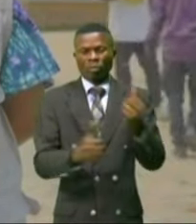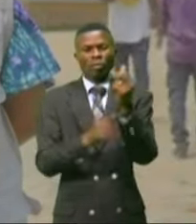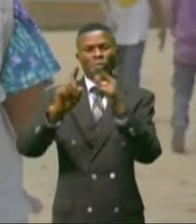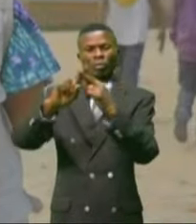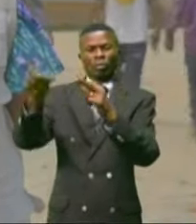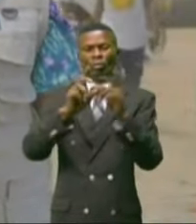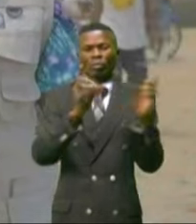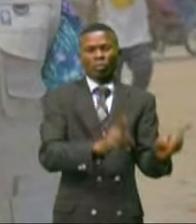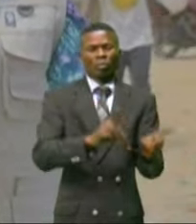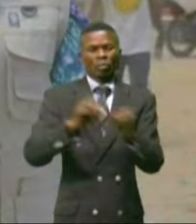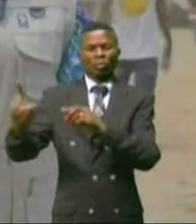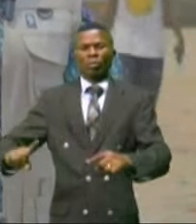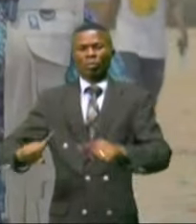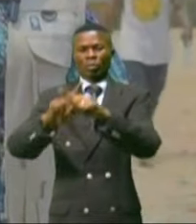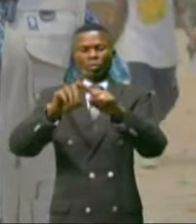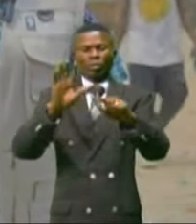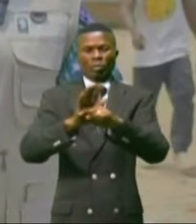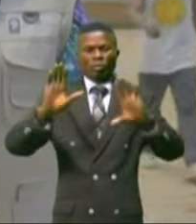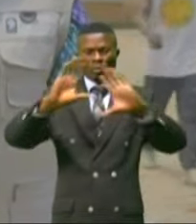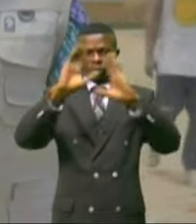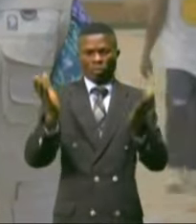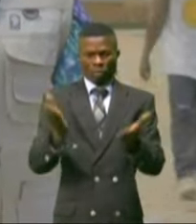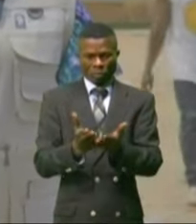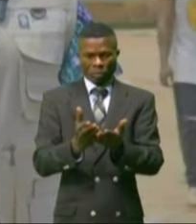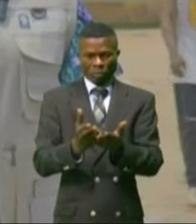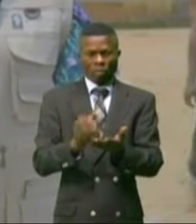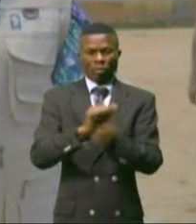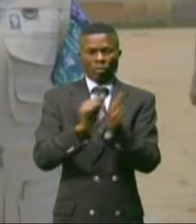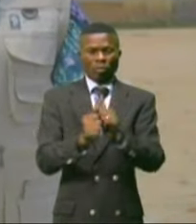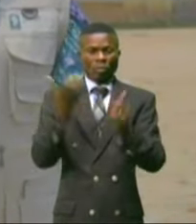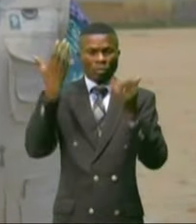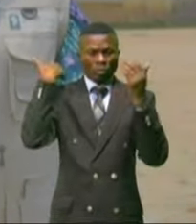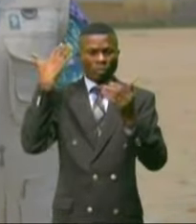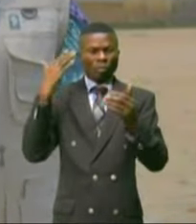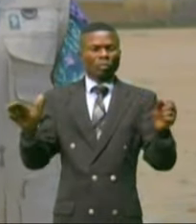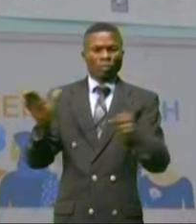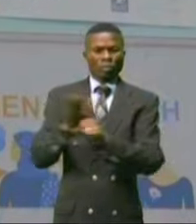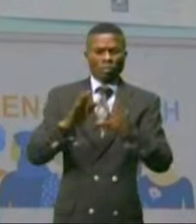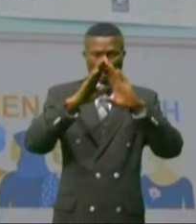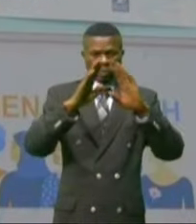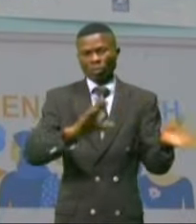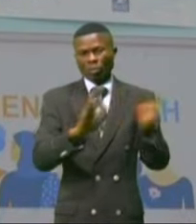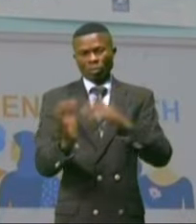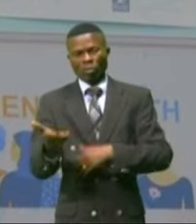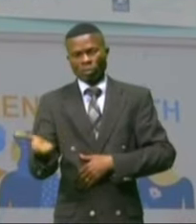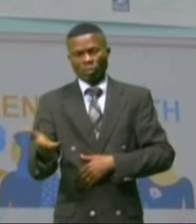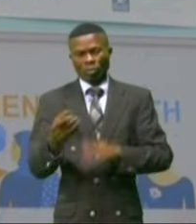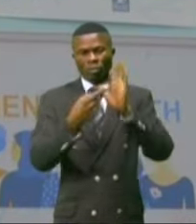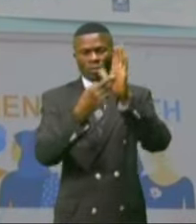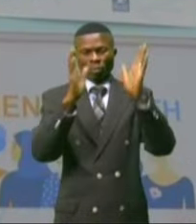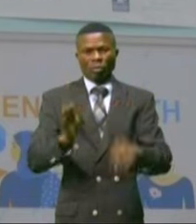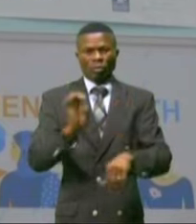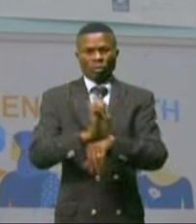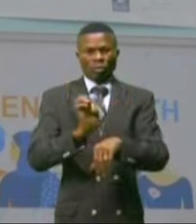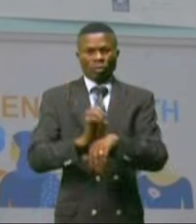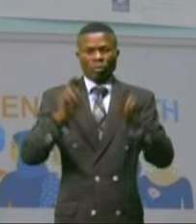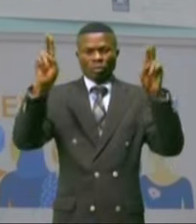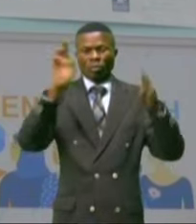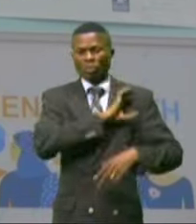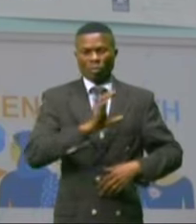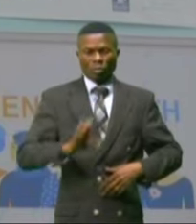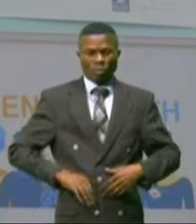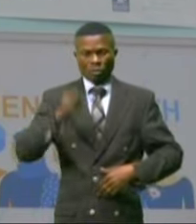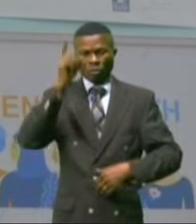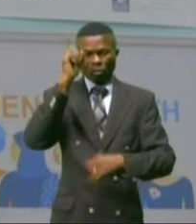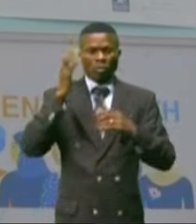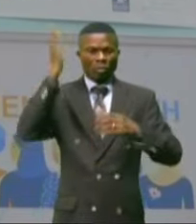du conflit intercommunautaire et aux sinistrés des inondations. Le représentant de l'Église de Jésus-Christ de Saints des